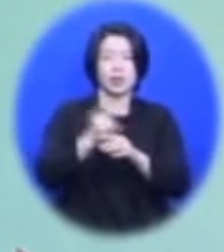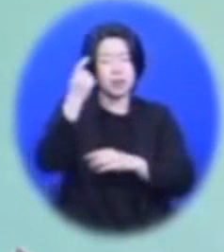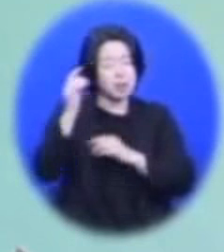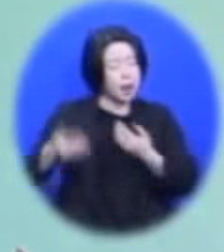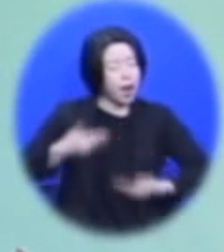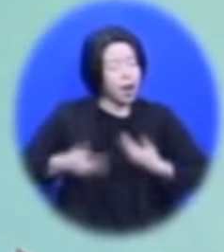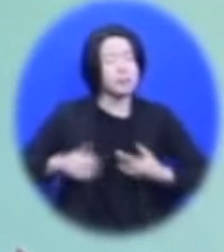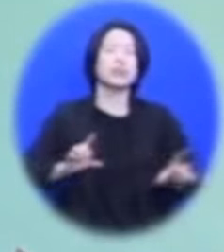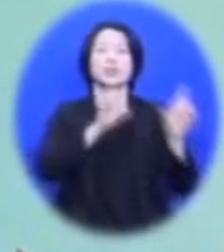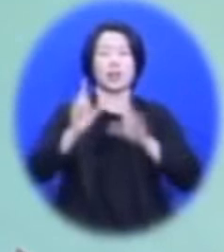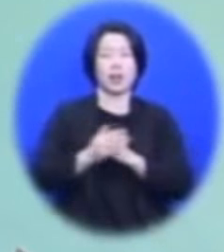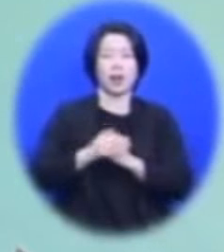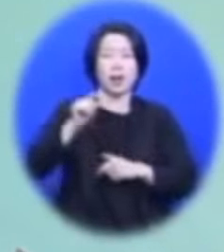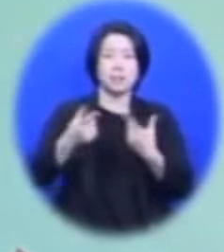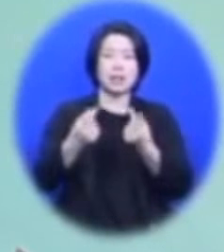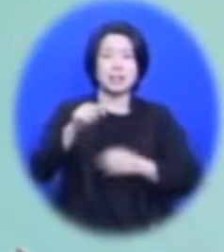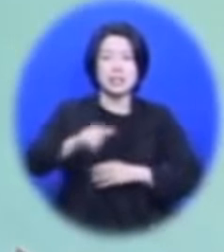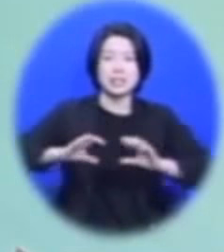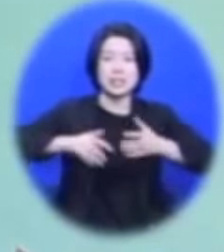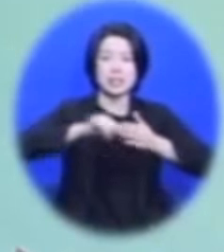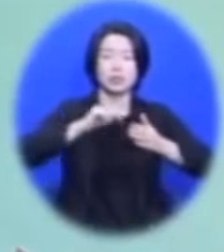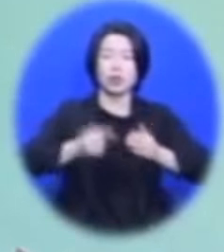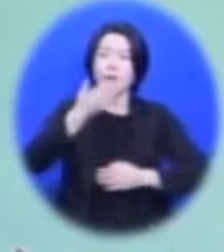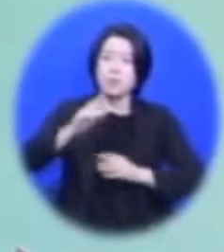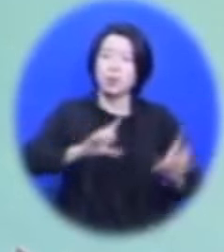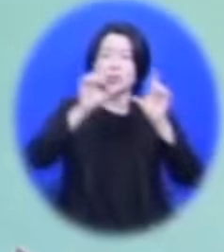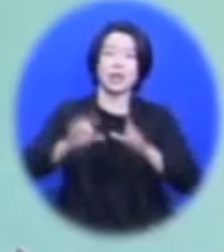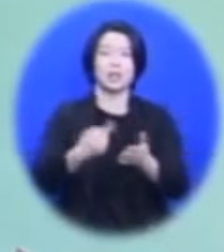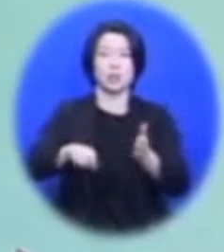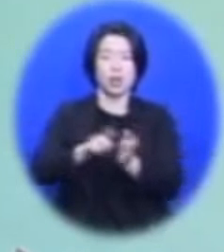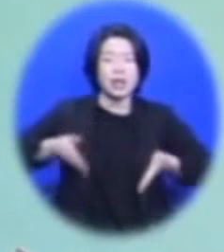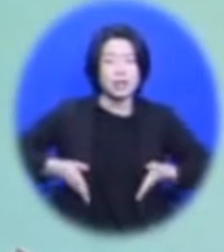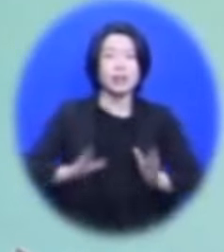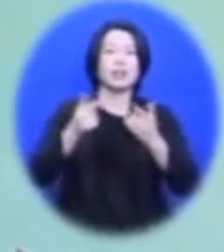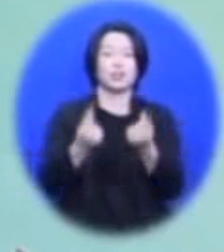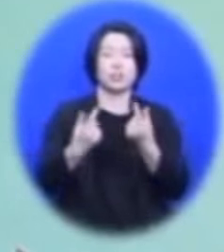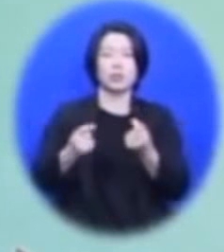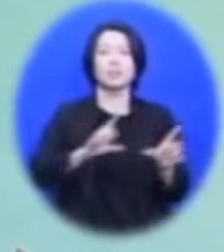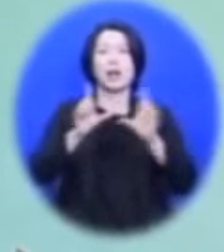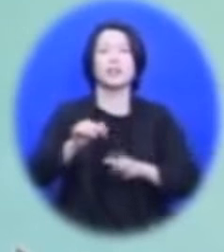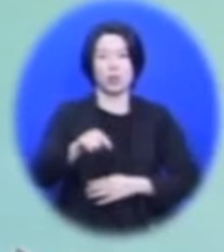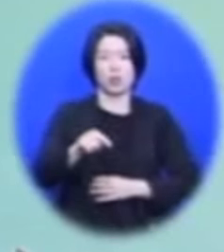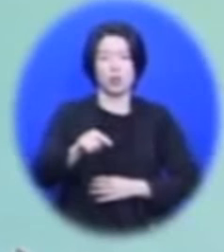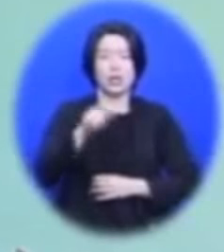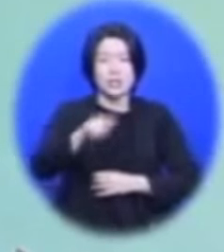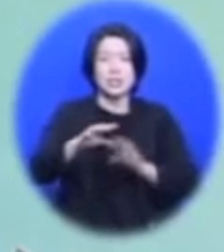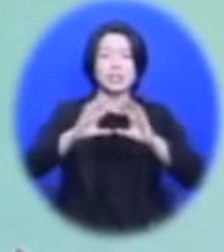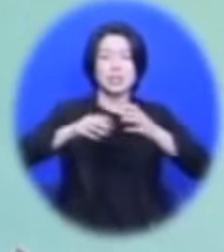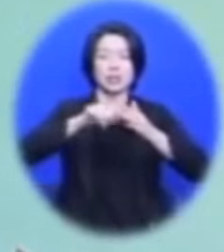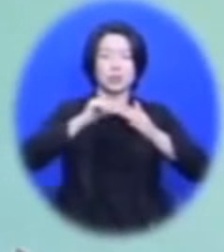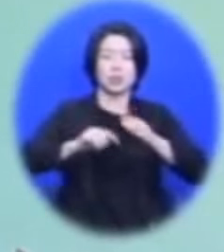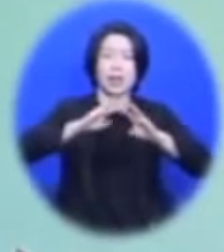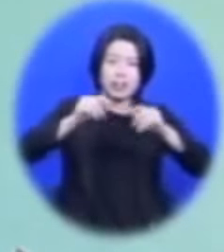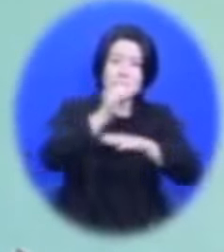거죠. 마치 이 세상에 먹고 살기 위해서 태어난 것처럼 사는 겁니다. 이 세상에 땅 사고 여기서 집